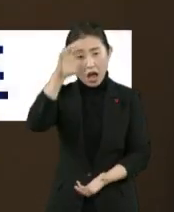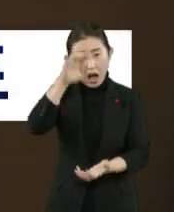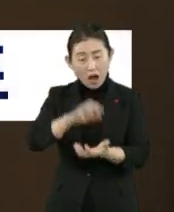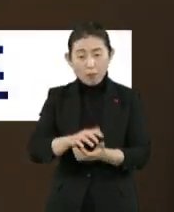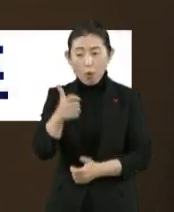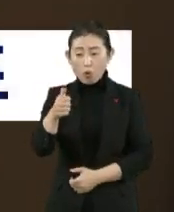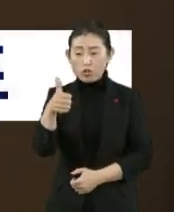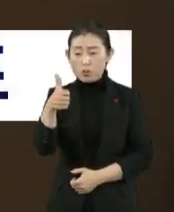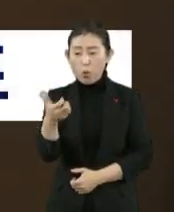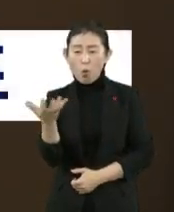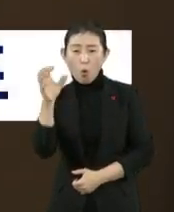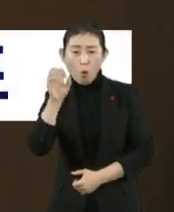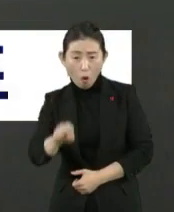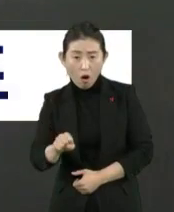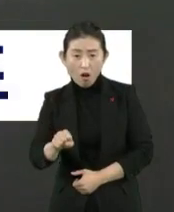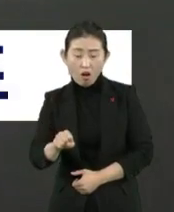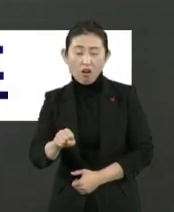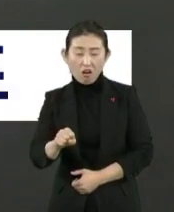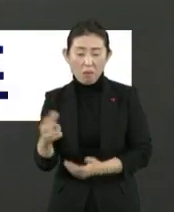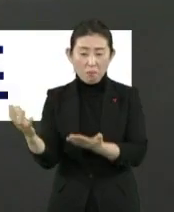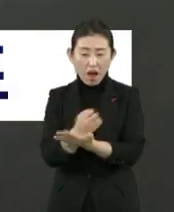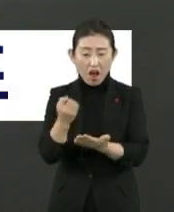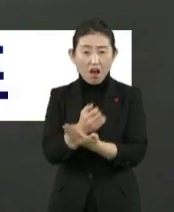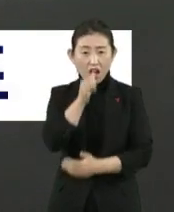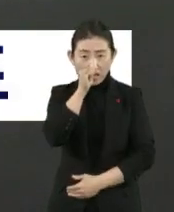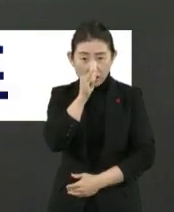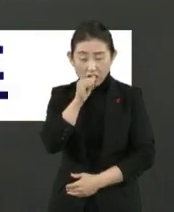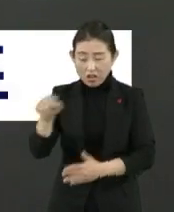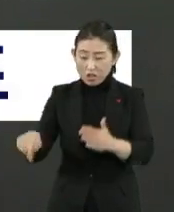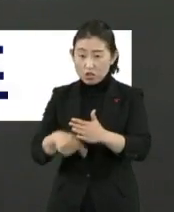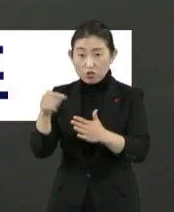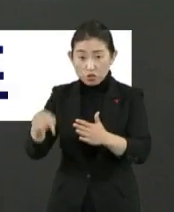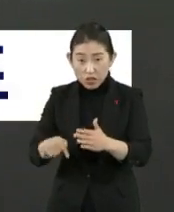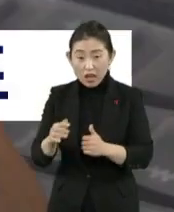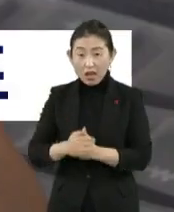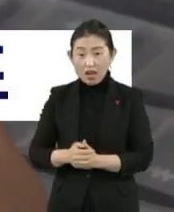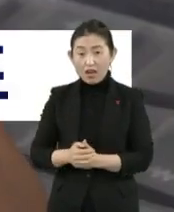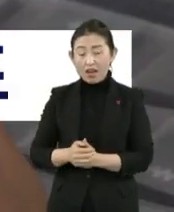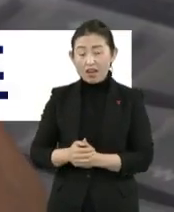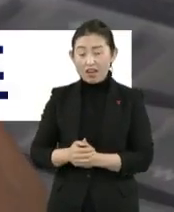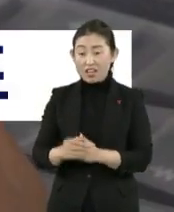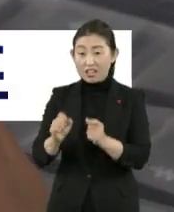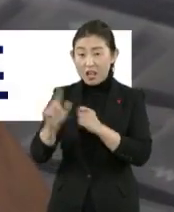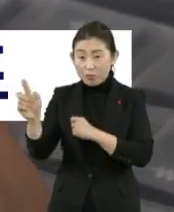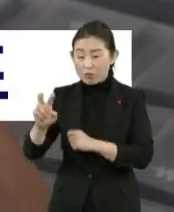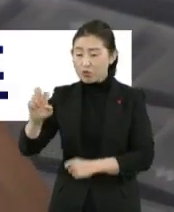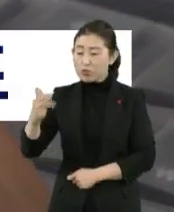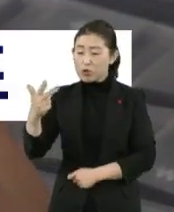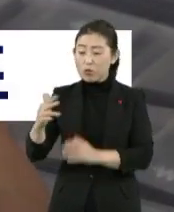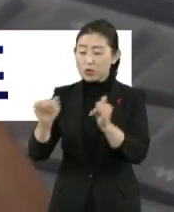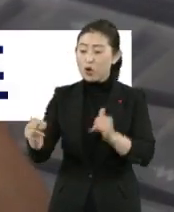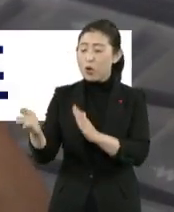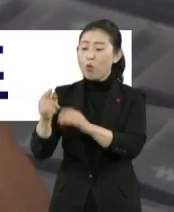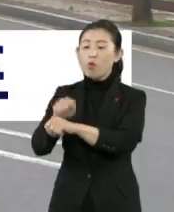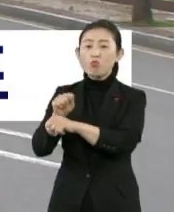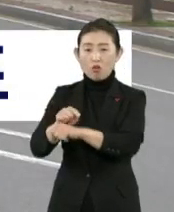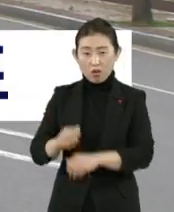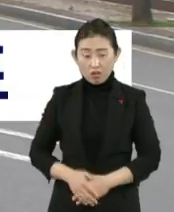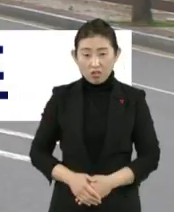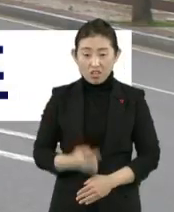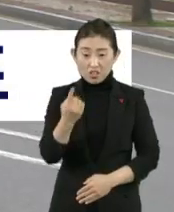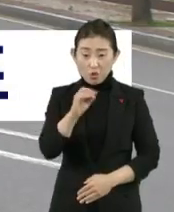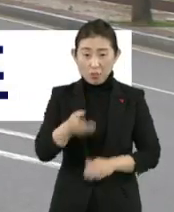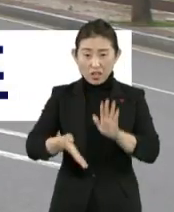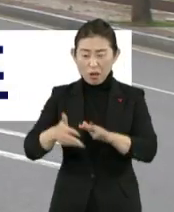원의 투자금을 떼었다고 신고했으며 이 중 공무원이 27명으로 대부분입니다. 수천만 원에서 많게는